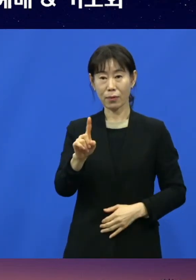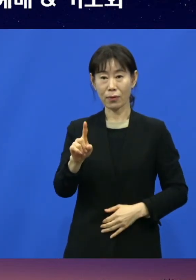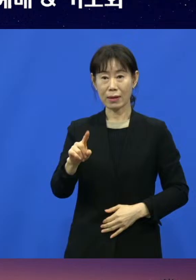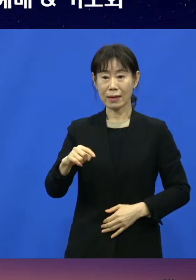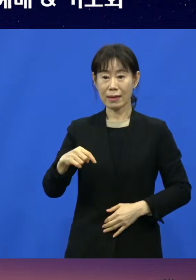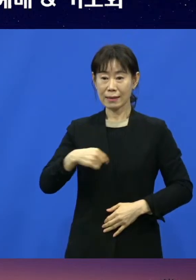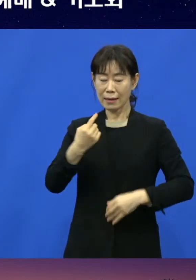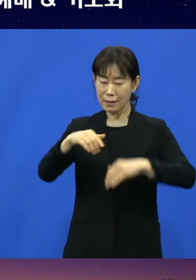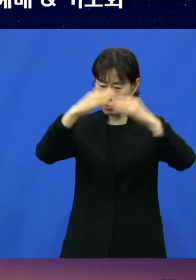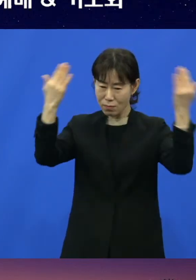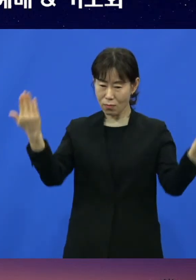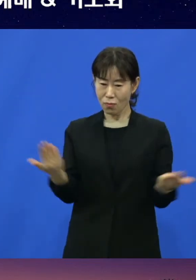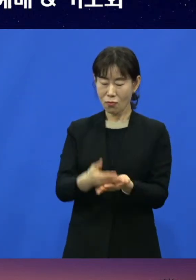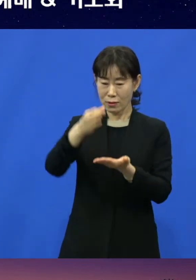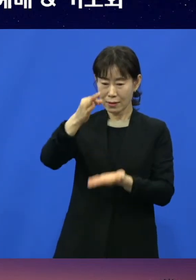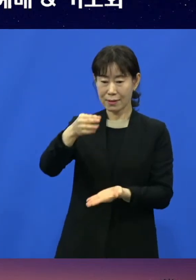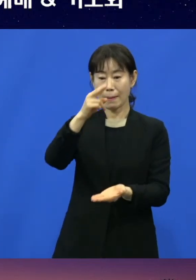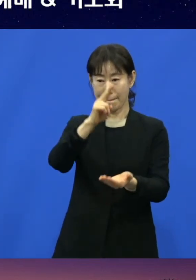재산을 다 팔았어요.